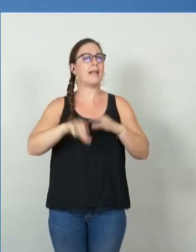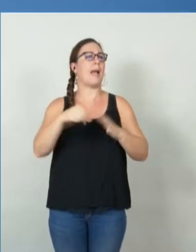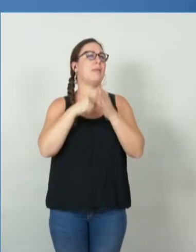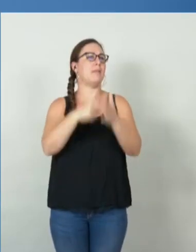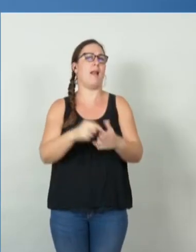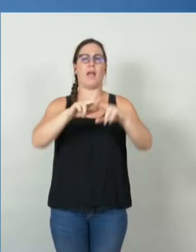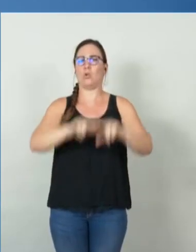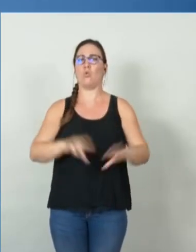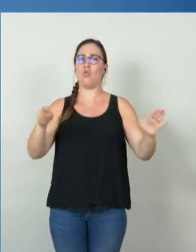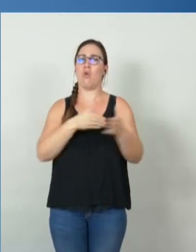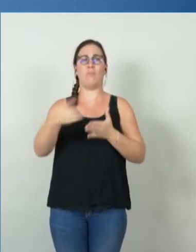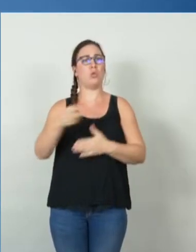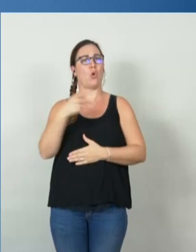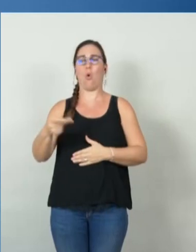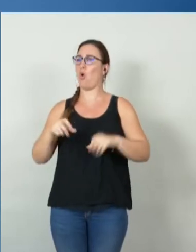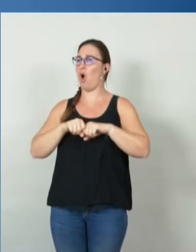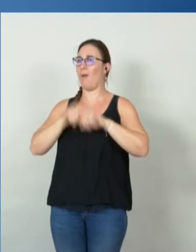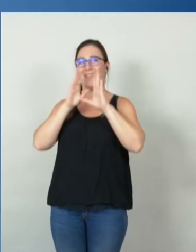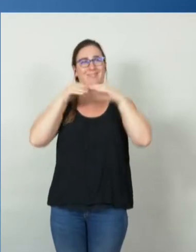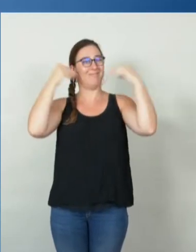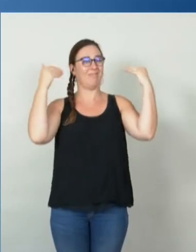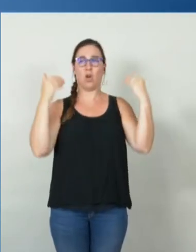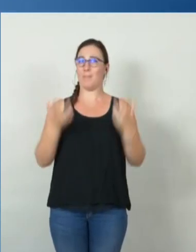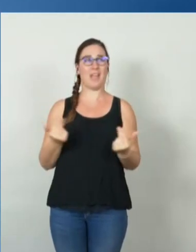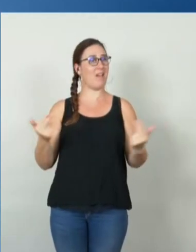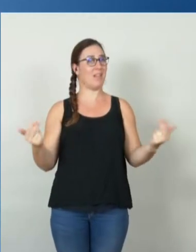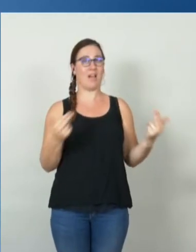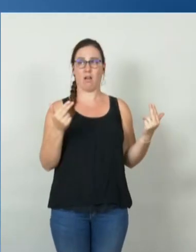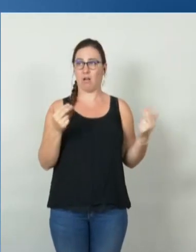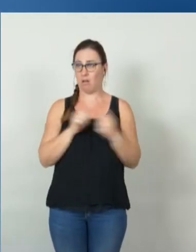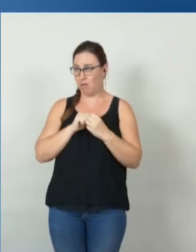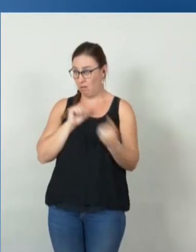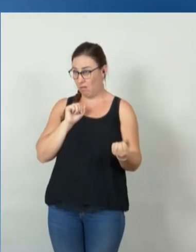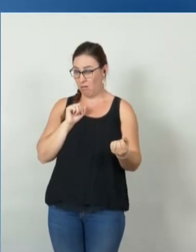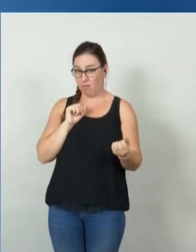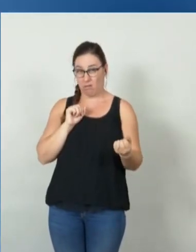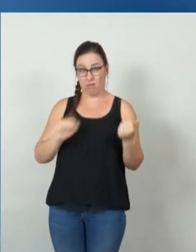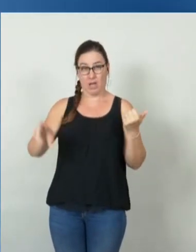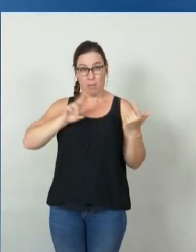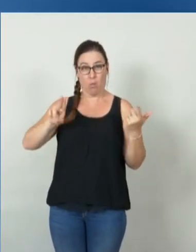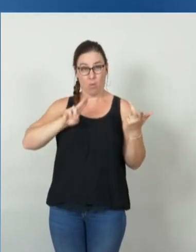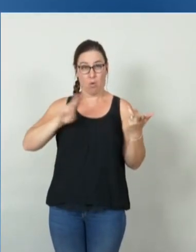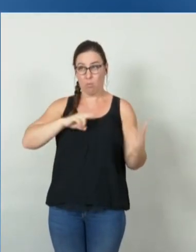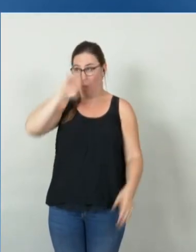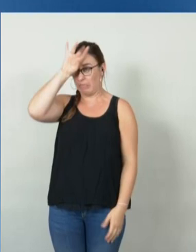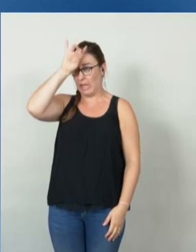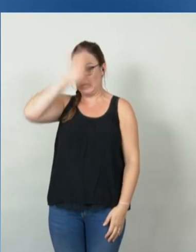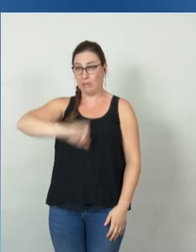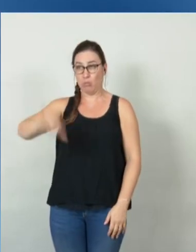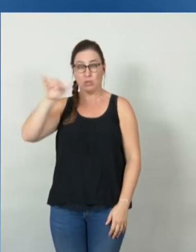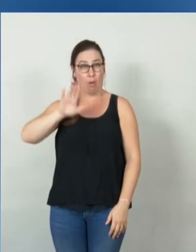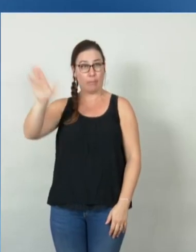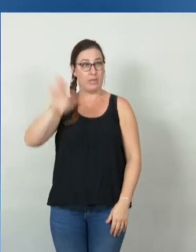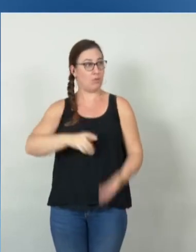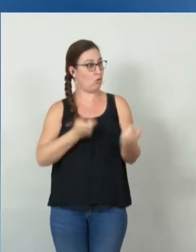de 9 millions d'euros ben voyons tout va bien dans le meilleur des mondes enfin je suis consterné par ce déni de réalité sur la gestion financière